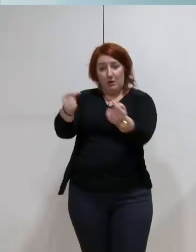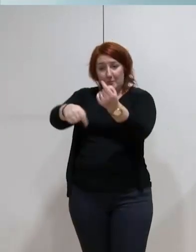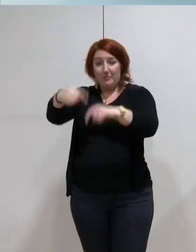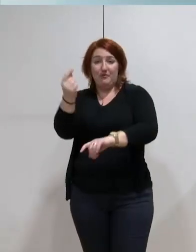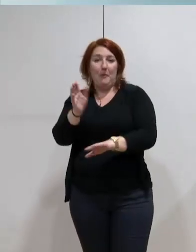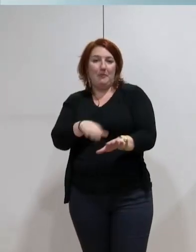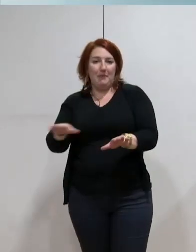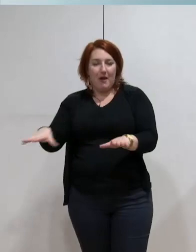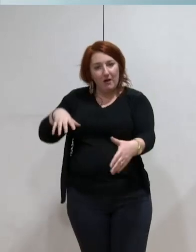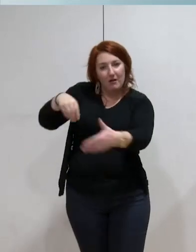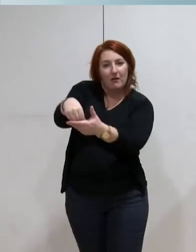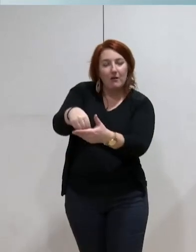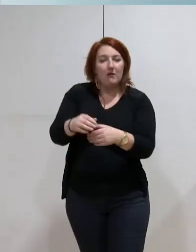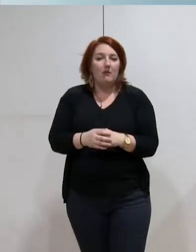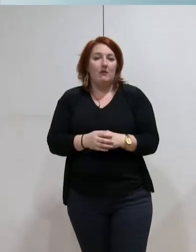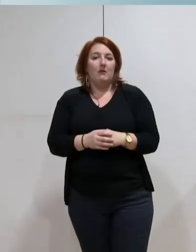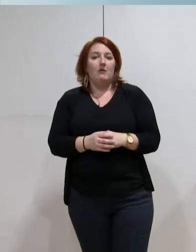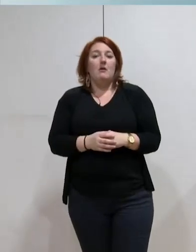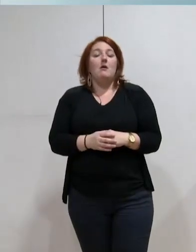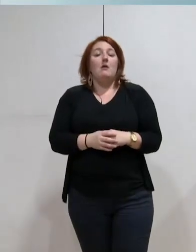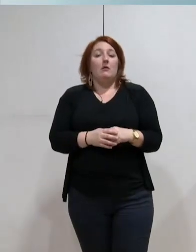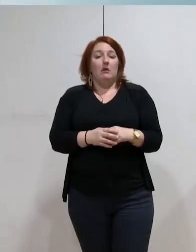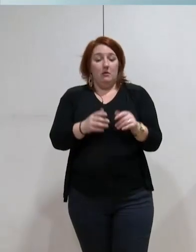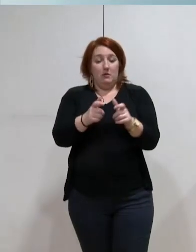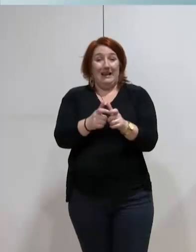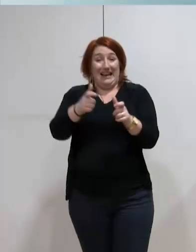l'extension en une école élémentaire